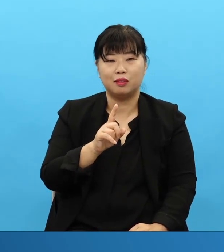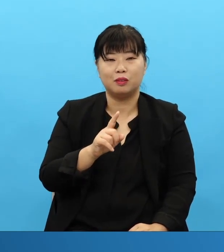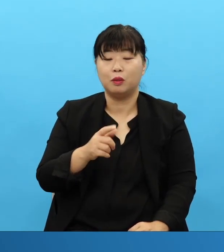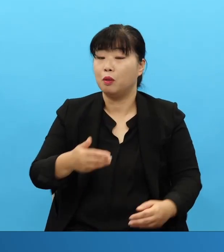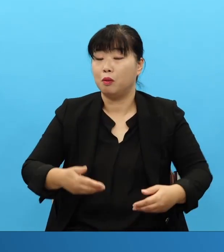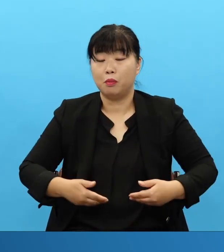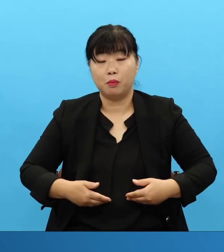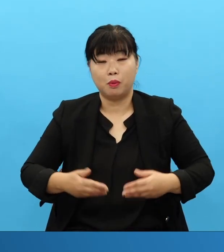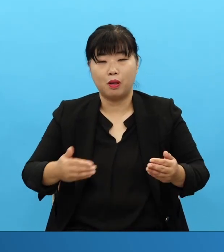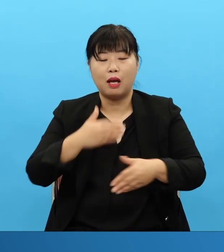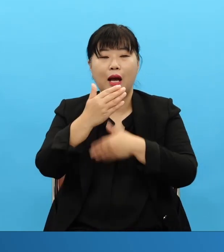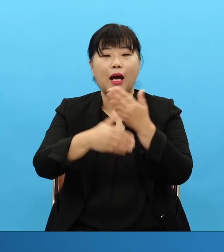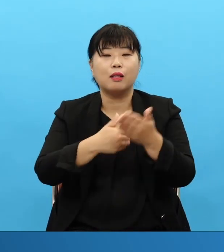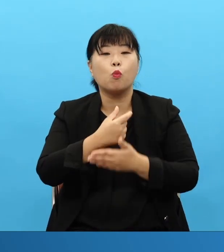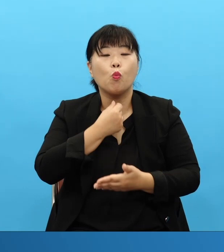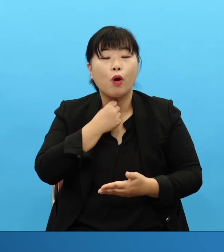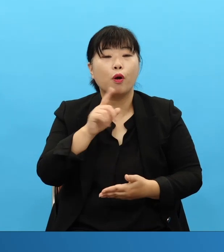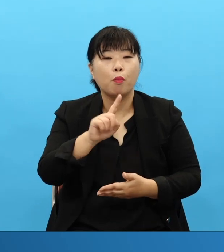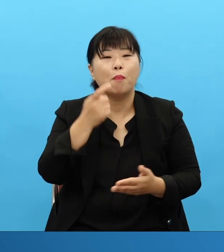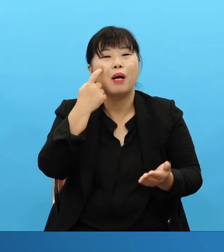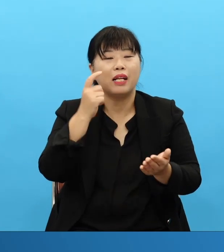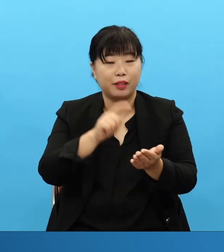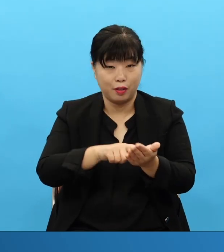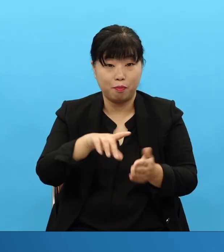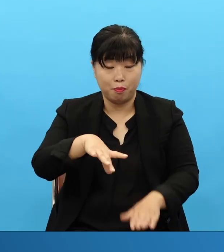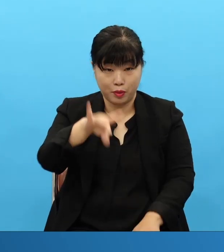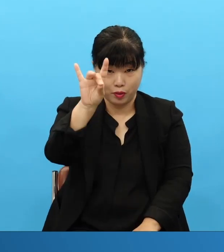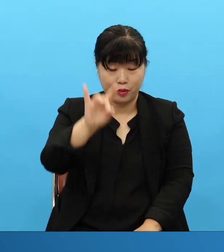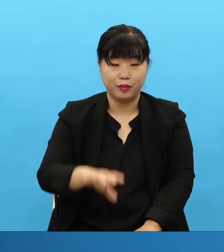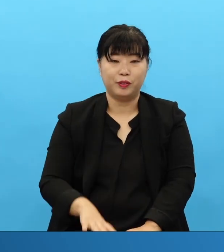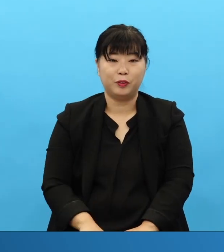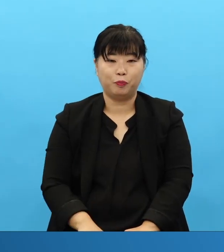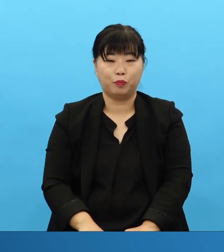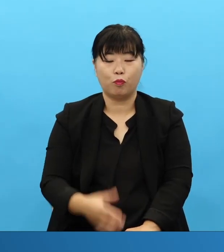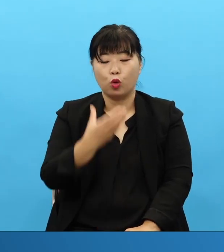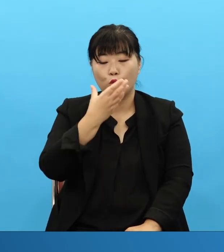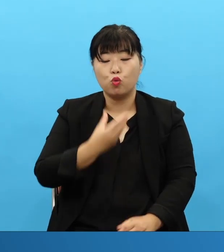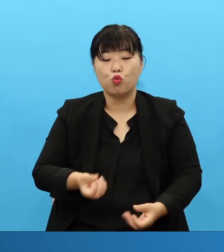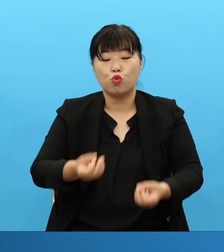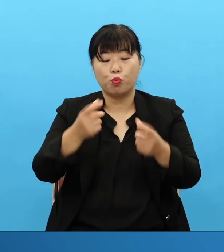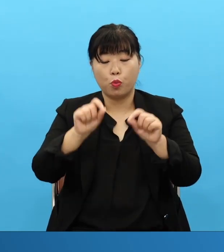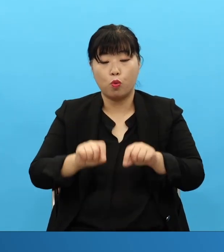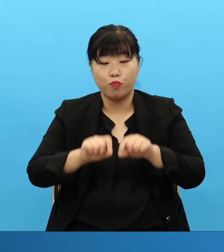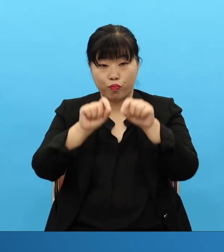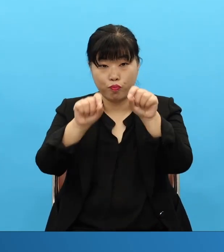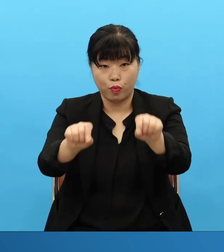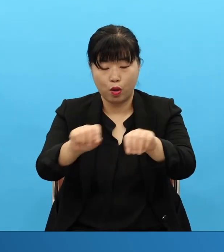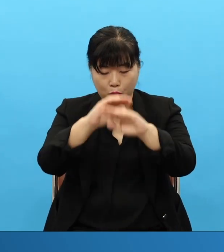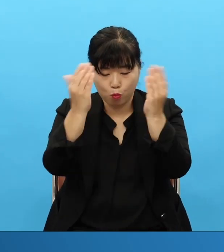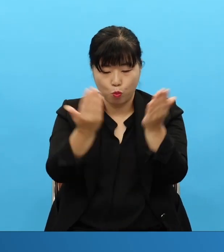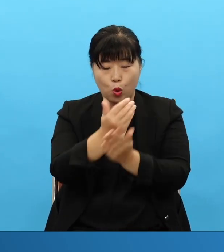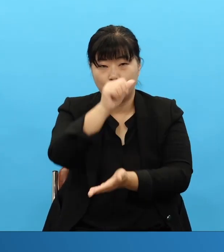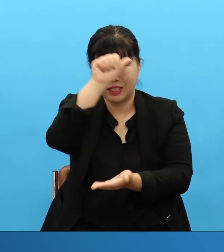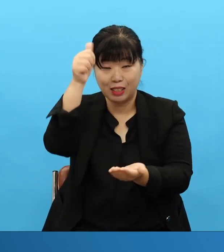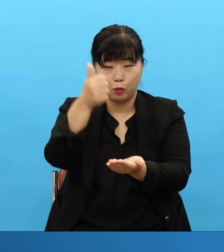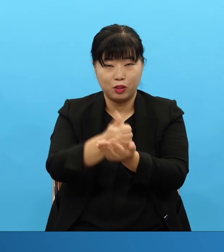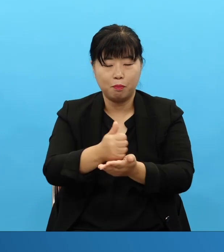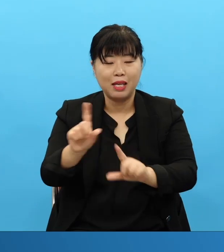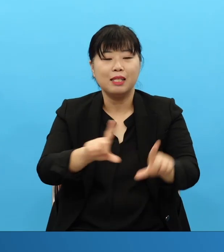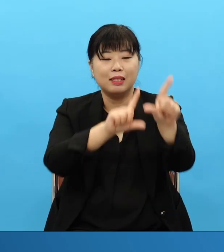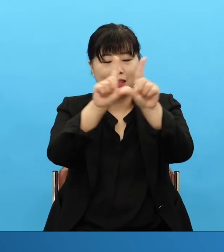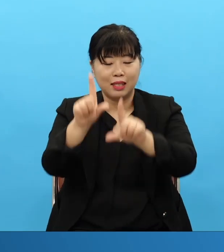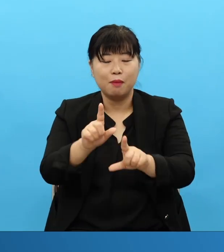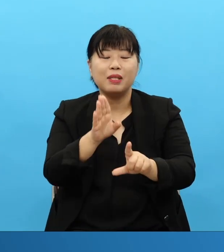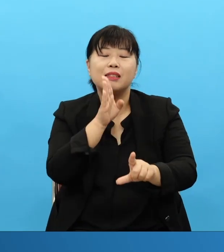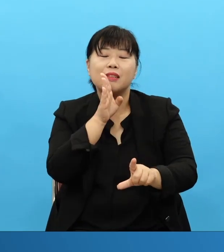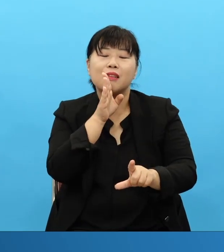will work. 이 최고의 축복이 모든 장로님들에게 완전 삶 속에 나타나기를 주 예수